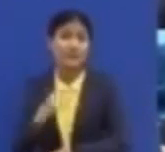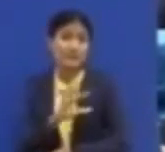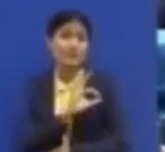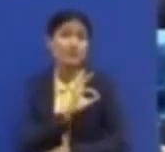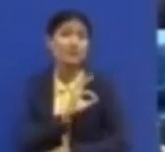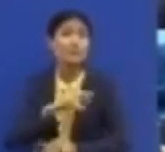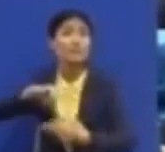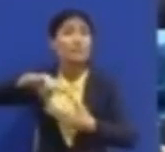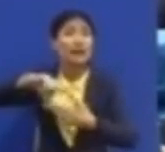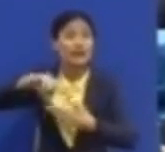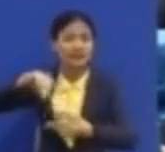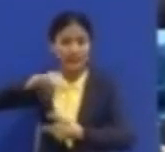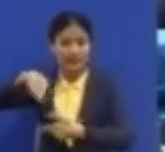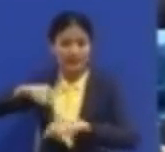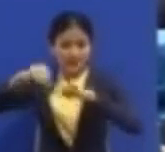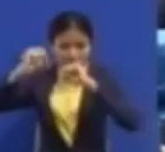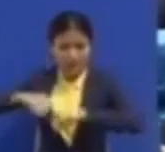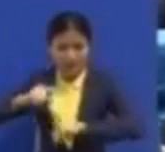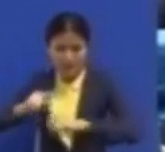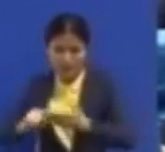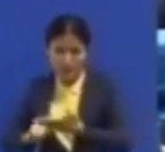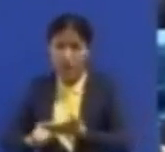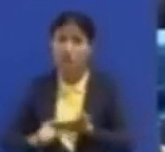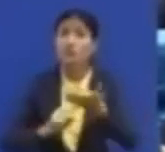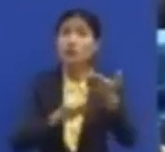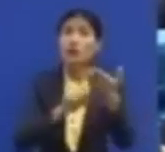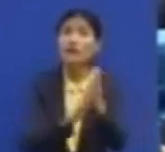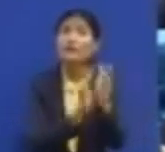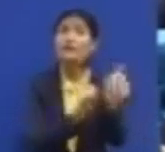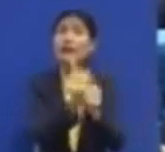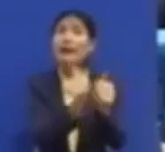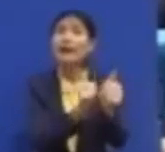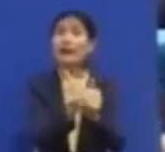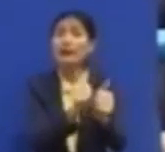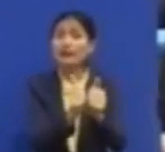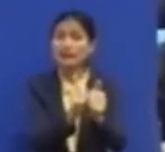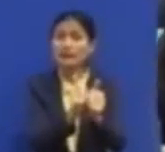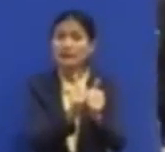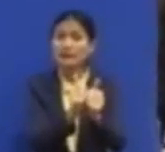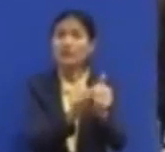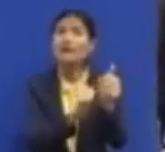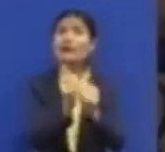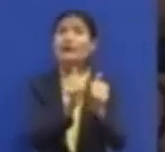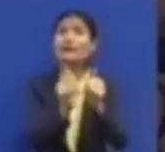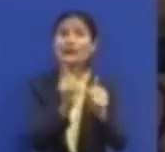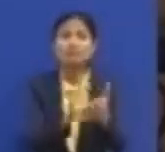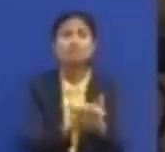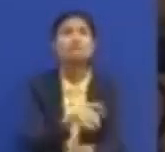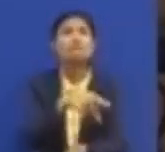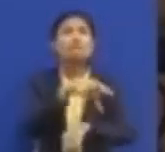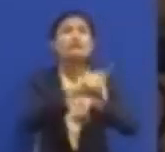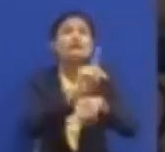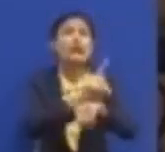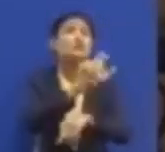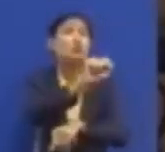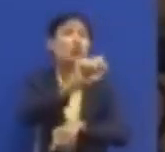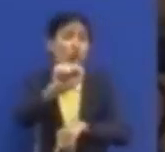ฐขึ้นดำรงตำแหน่งทางสภานิติบัญญัติในขณะ